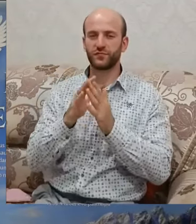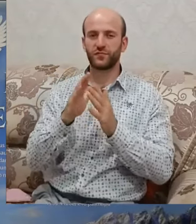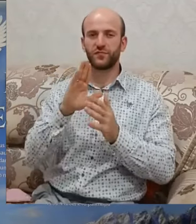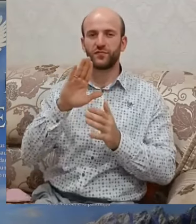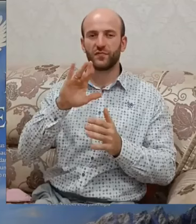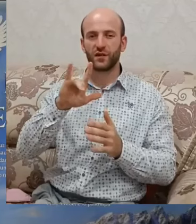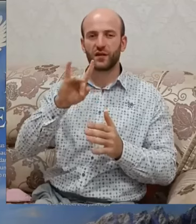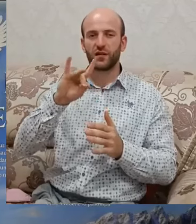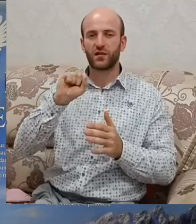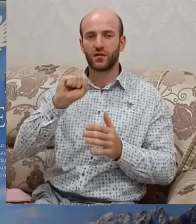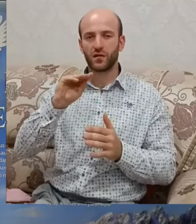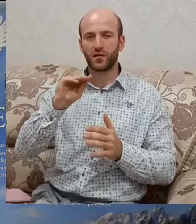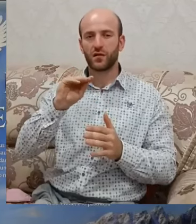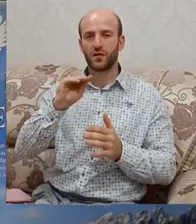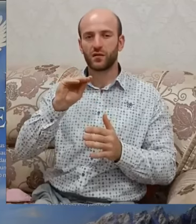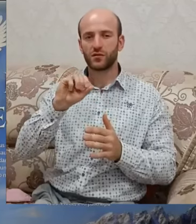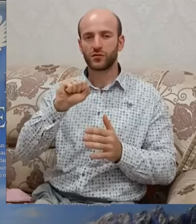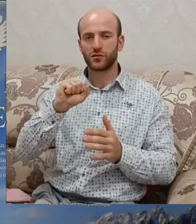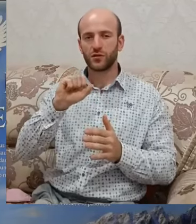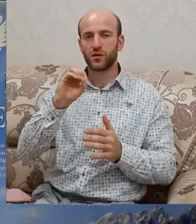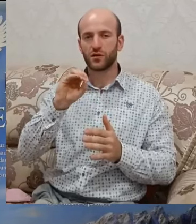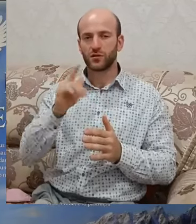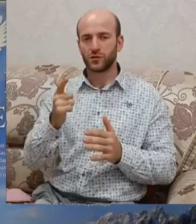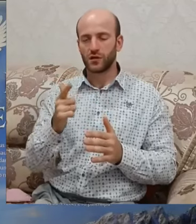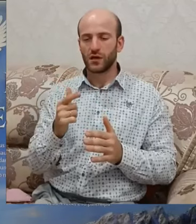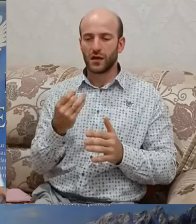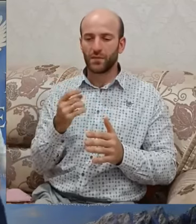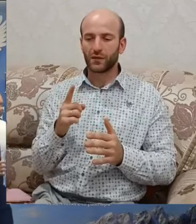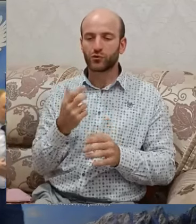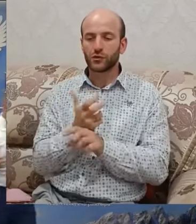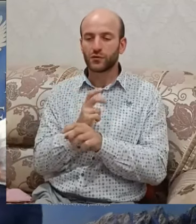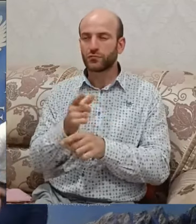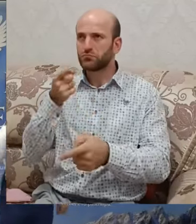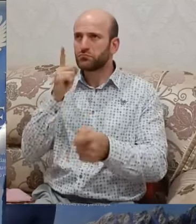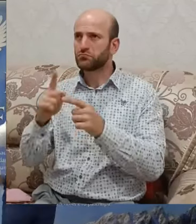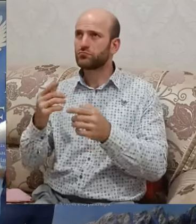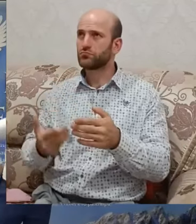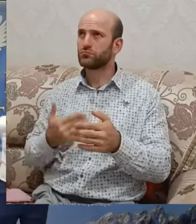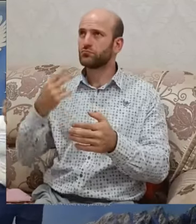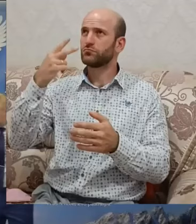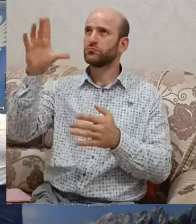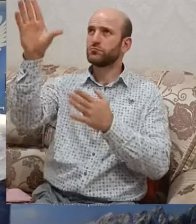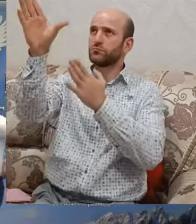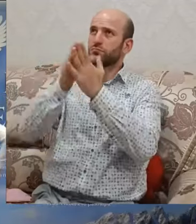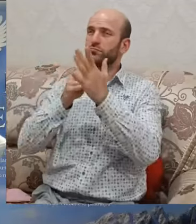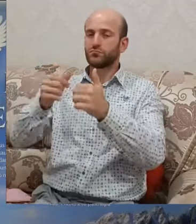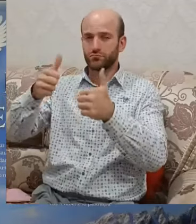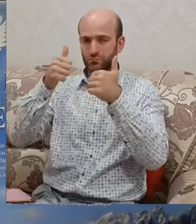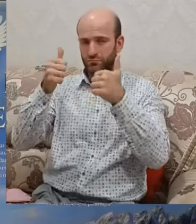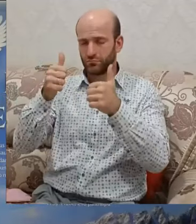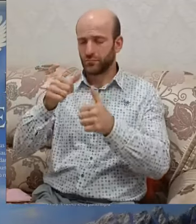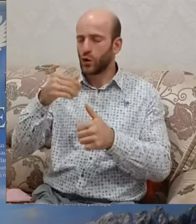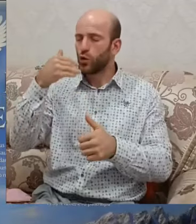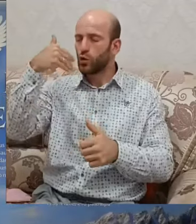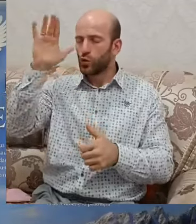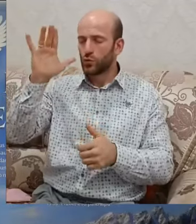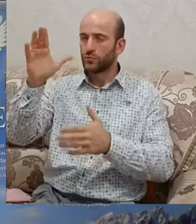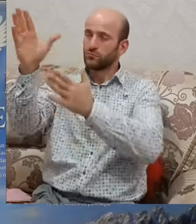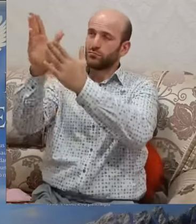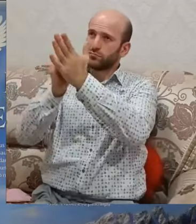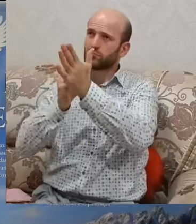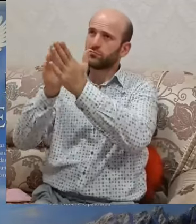это реальная жизнь. Žinot, paskutiniai įvykiai bažnyčioje, kada mes augame. Знаете, последние события в церкви, когда по мере